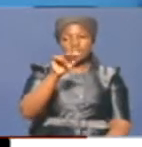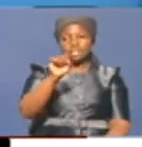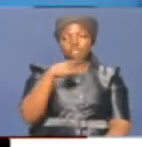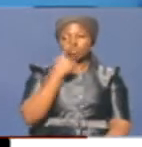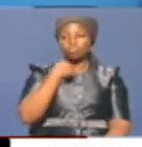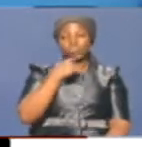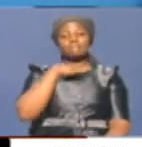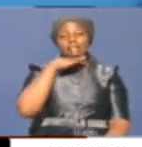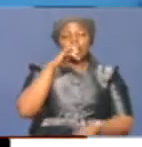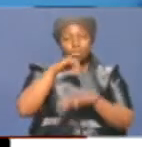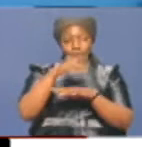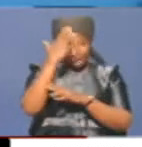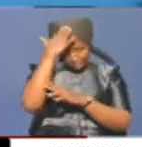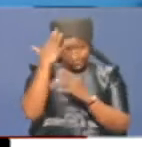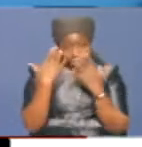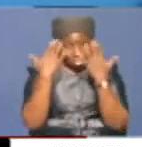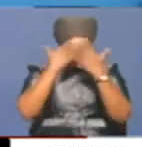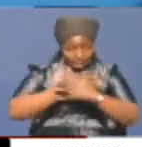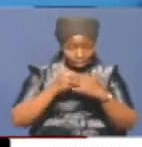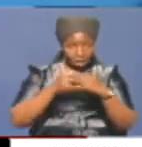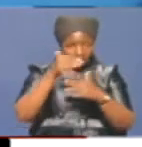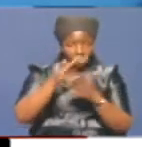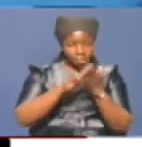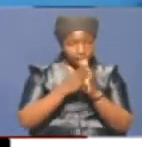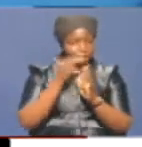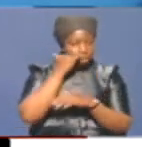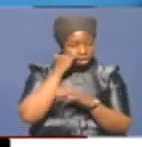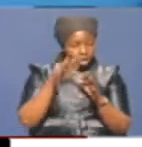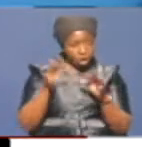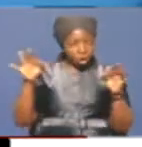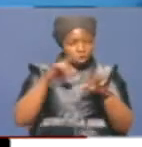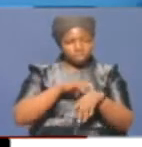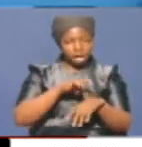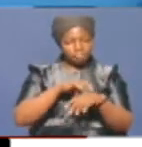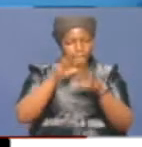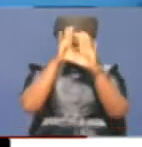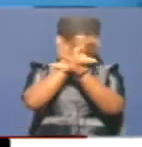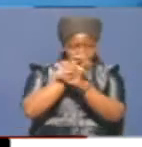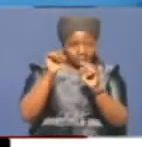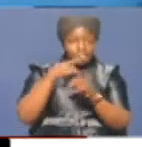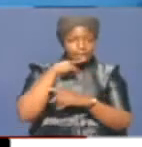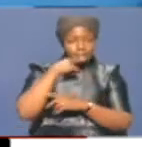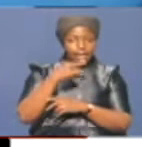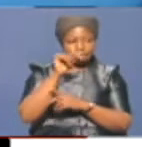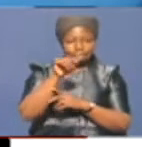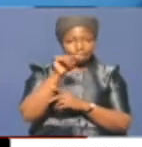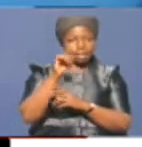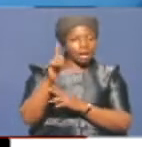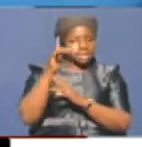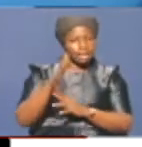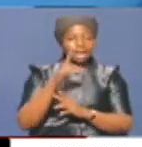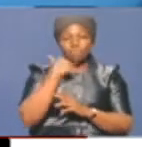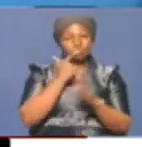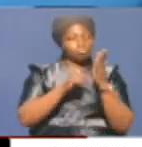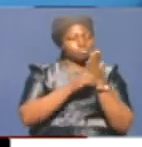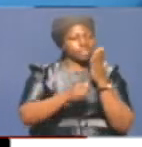Jumatatu usiku baada ya kuugua kwa muda mrefu. Kiongozi wa nchi alimtaja marehemu kuwa mwanasheria mwenye tajiriba kuu.